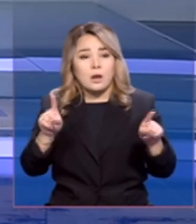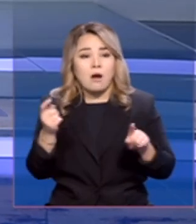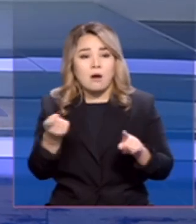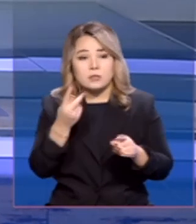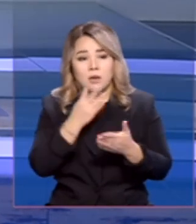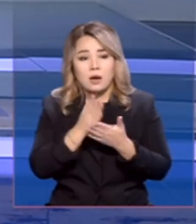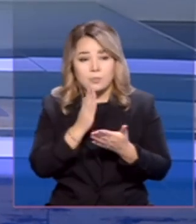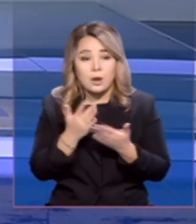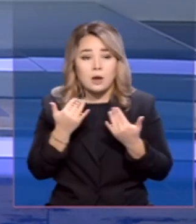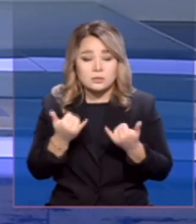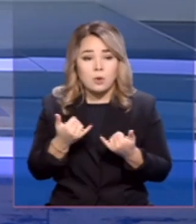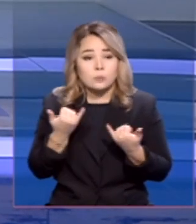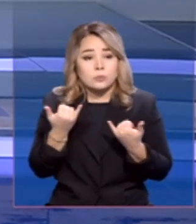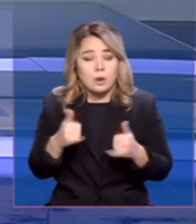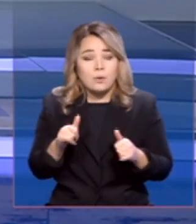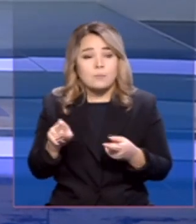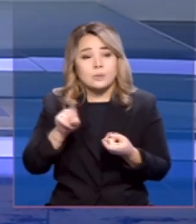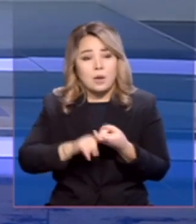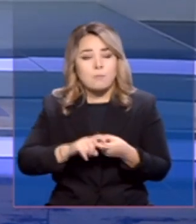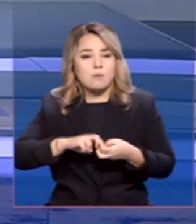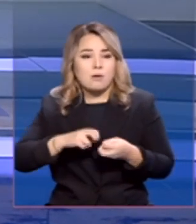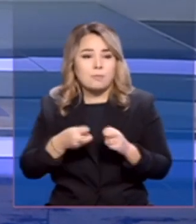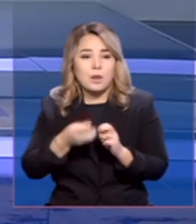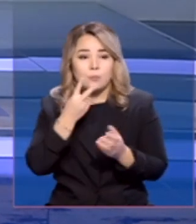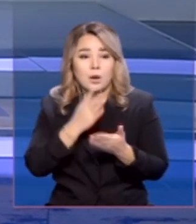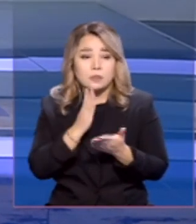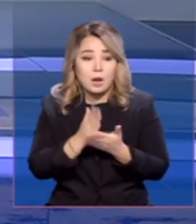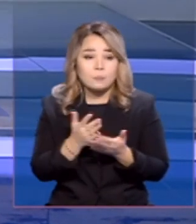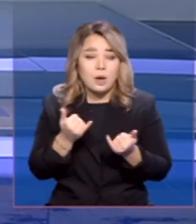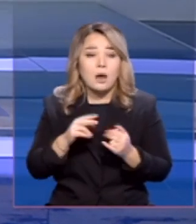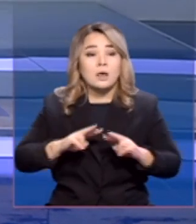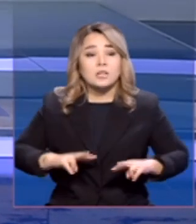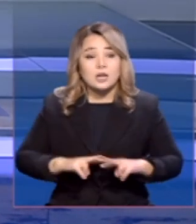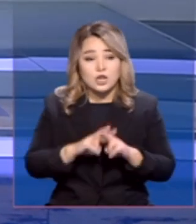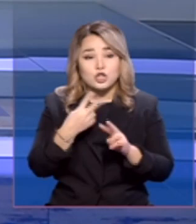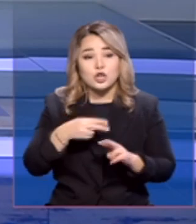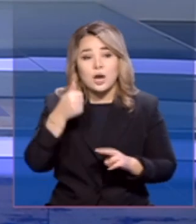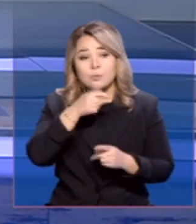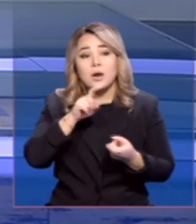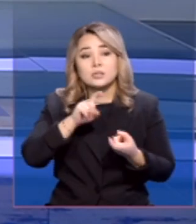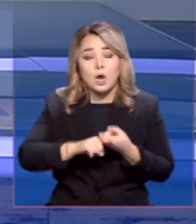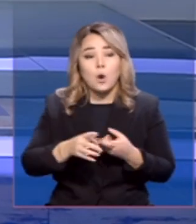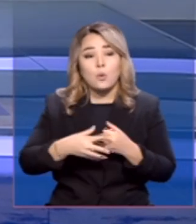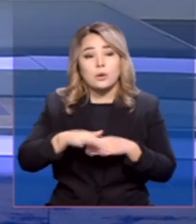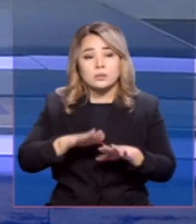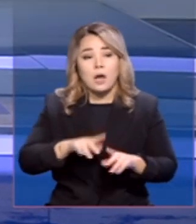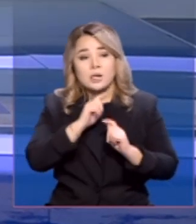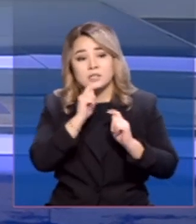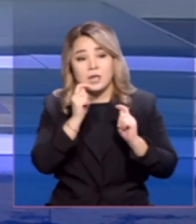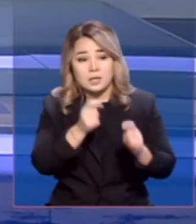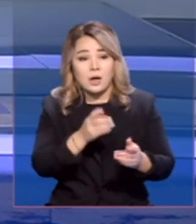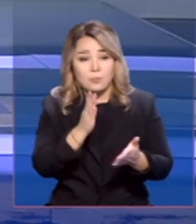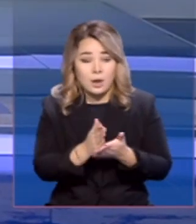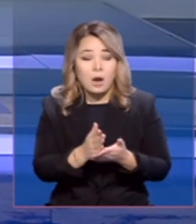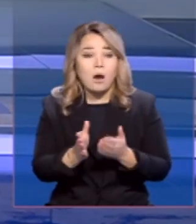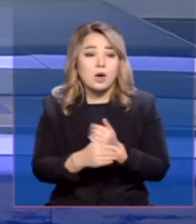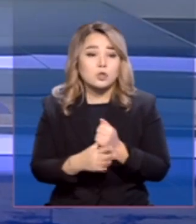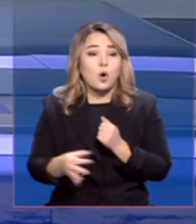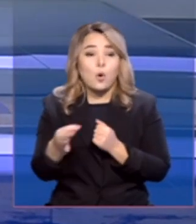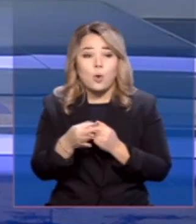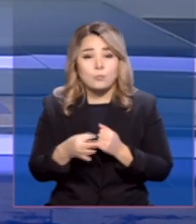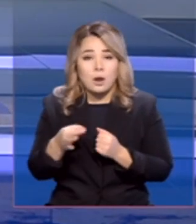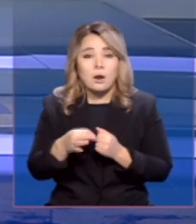шамалы, бәріне тән проблемалар. Ал Астананың 20 жылдығына өңірлер сыйлық сыйлағанда, Атырау